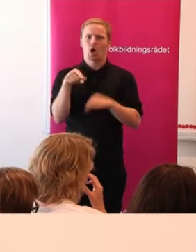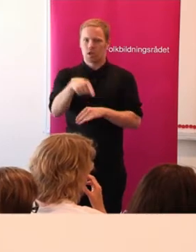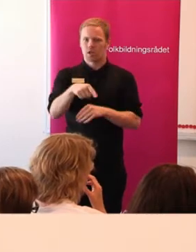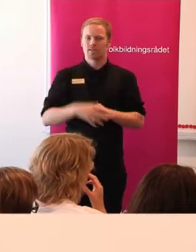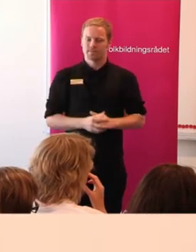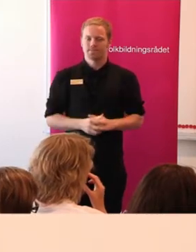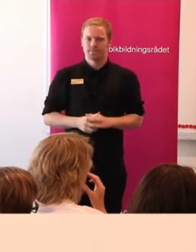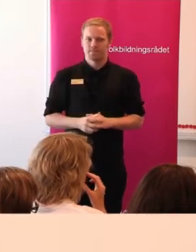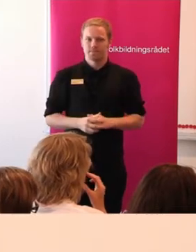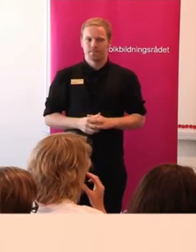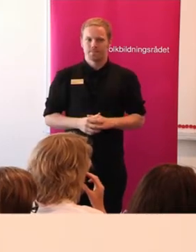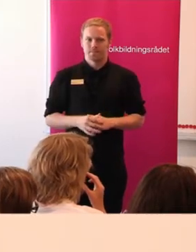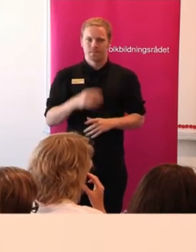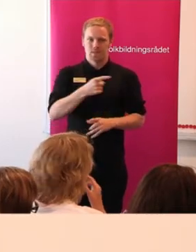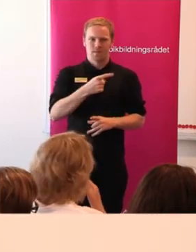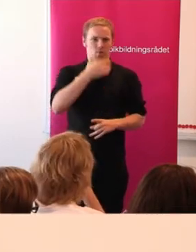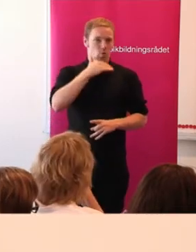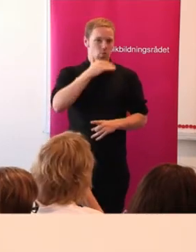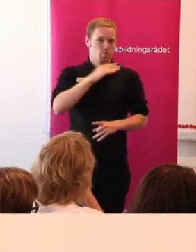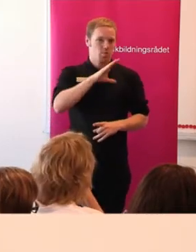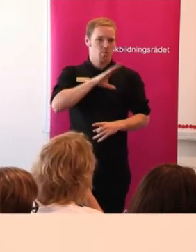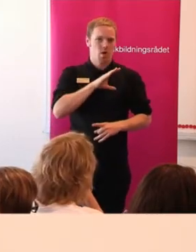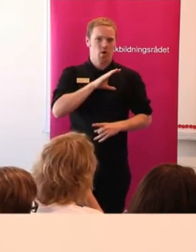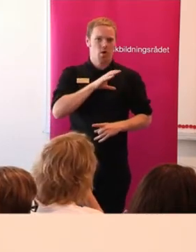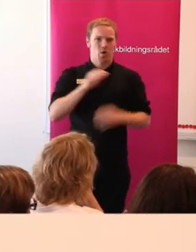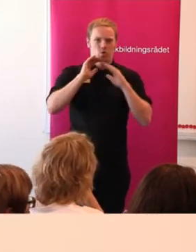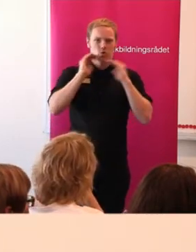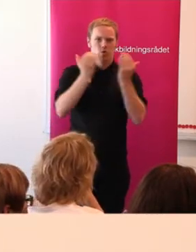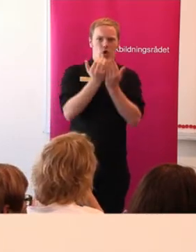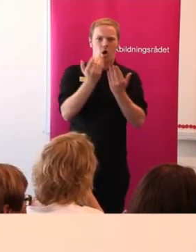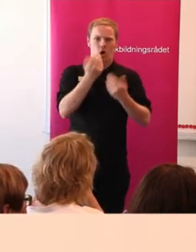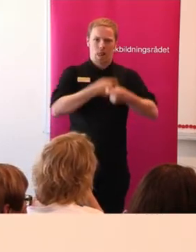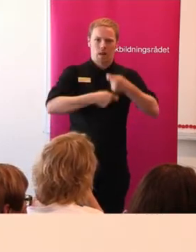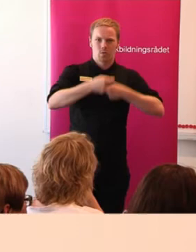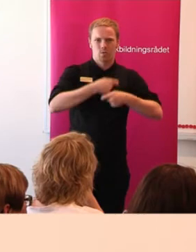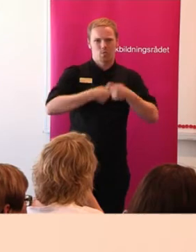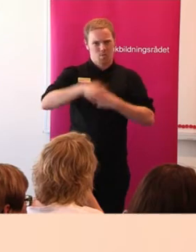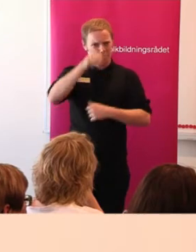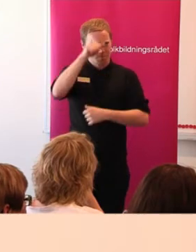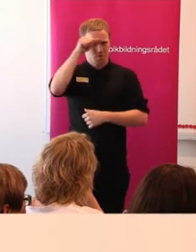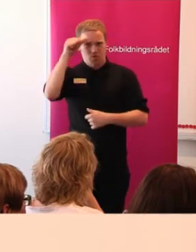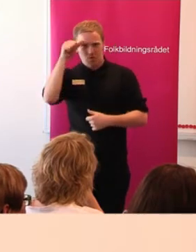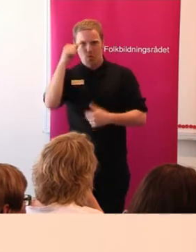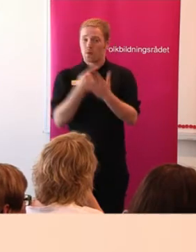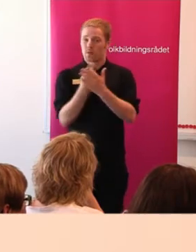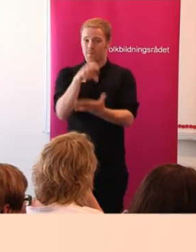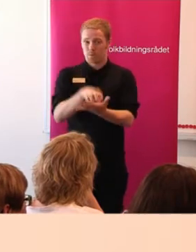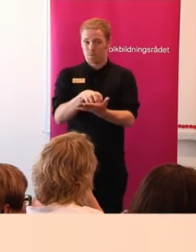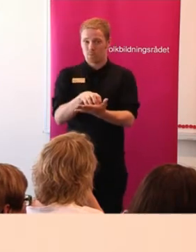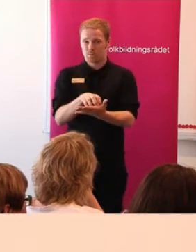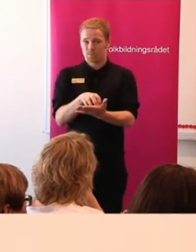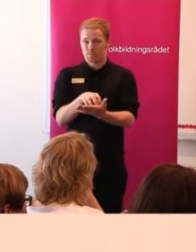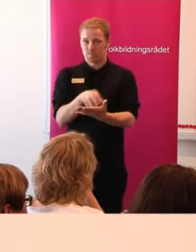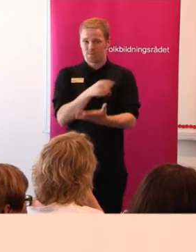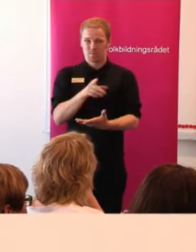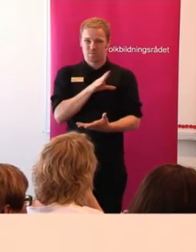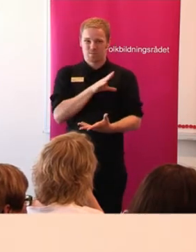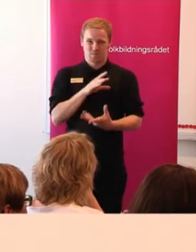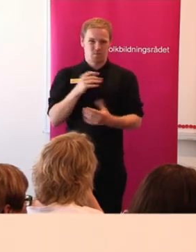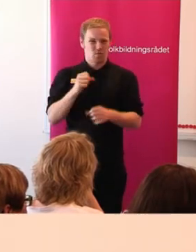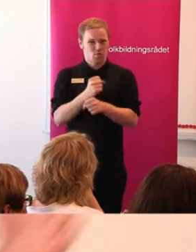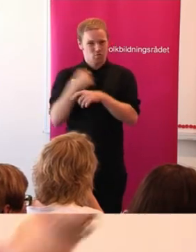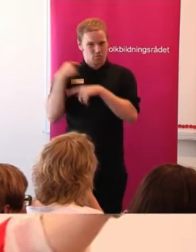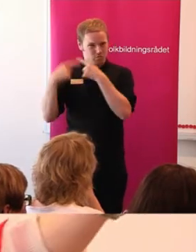ungdomar i områden med socioekonomiskt tuffa situationer, med ett arv då, de lyckas väldigt väl om man